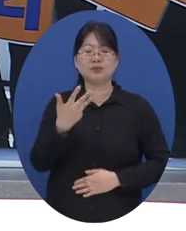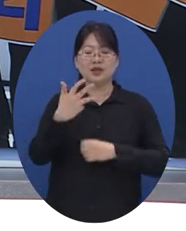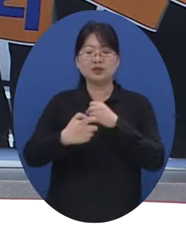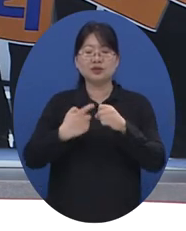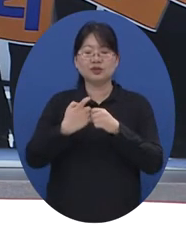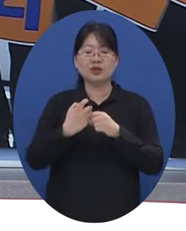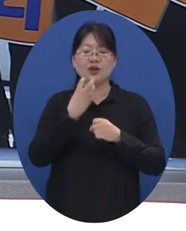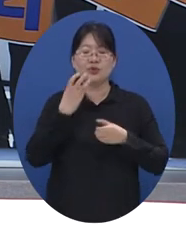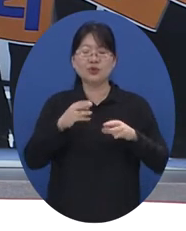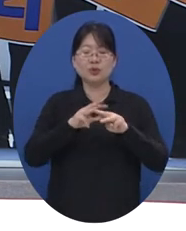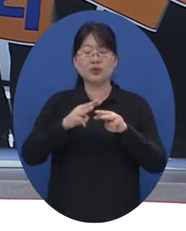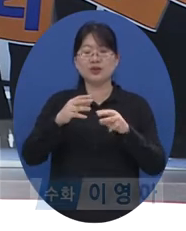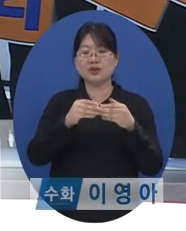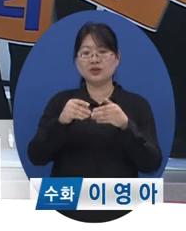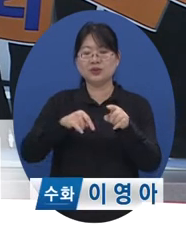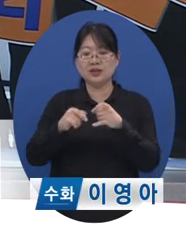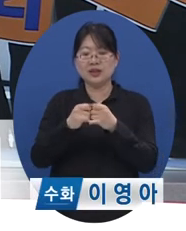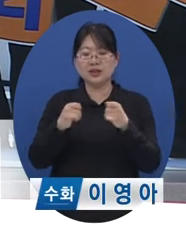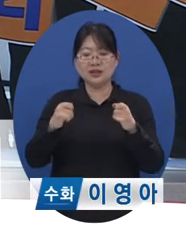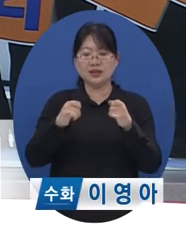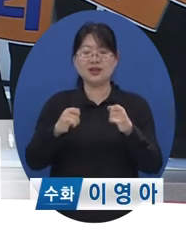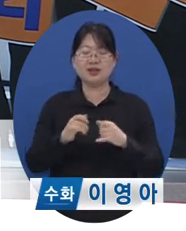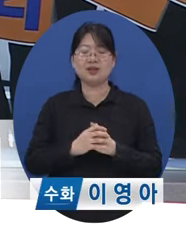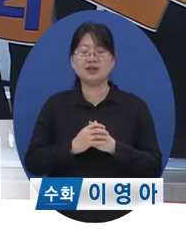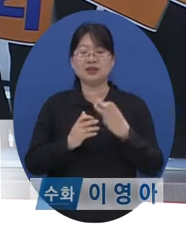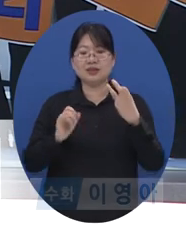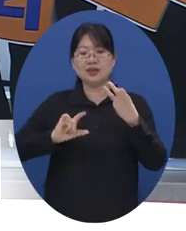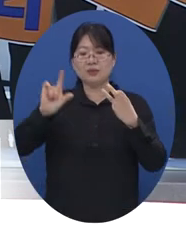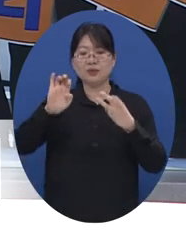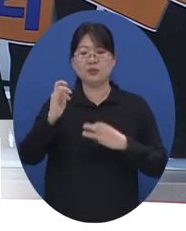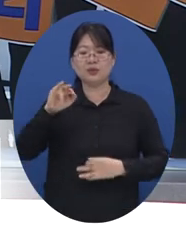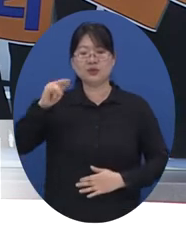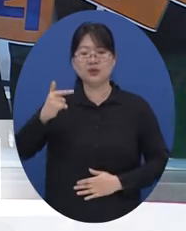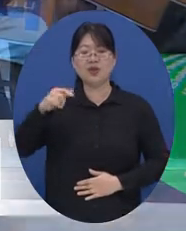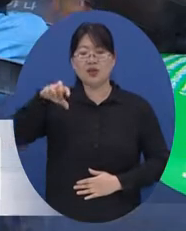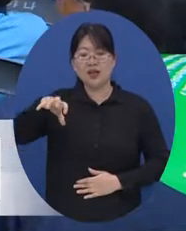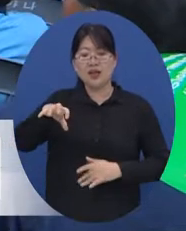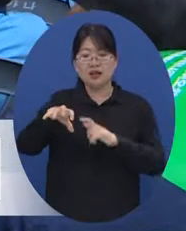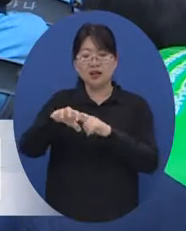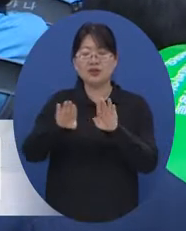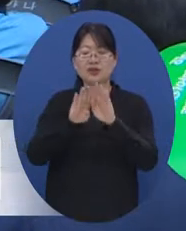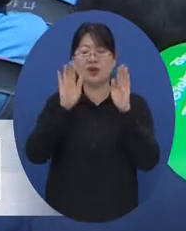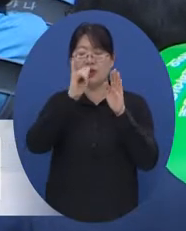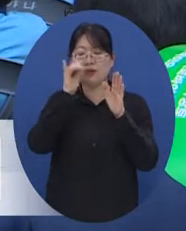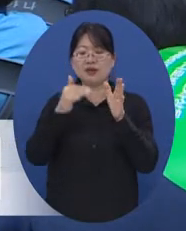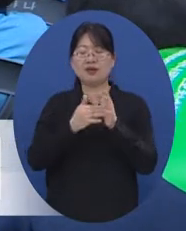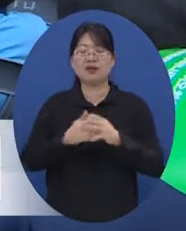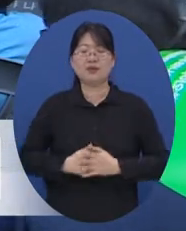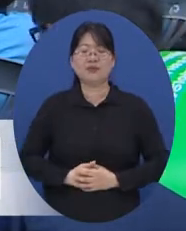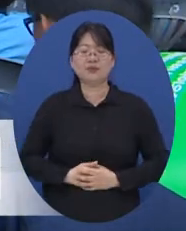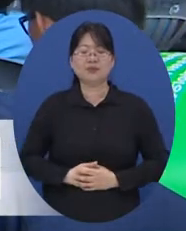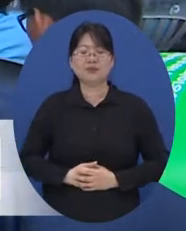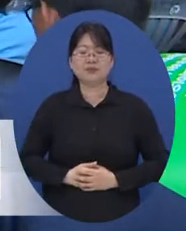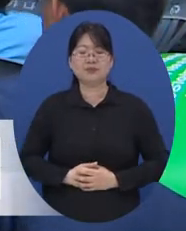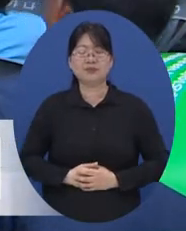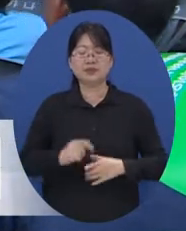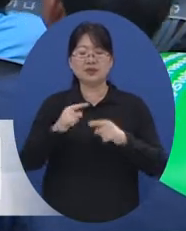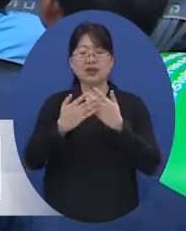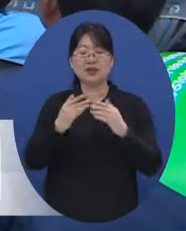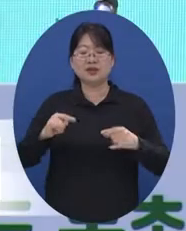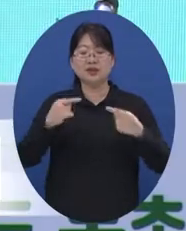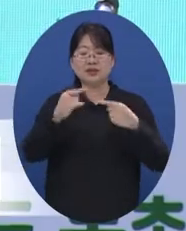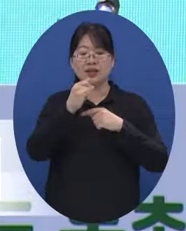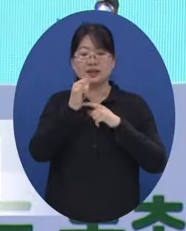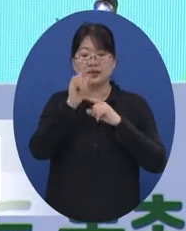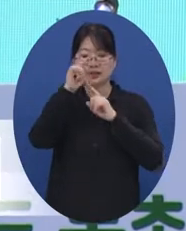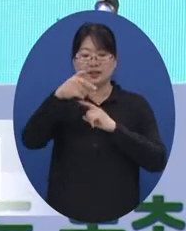제58주년 경기 농촌 지도자대회가 13일 경기도 포천 산정호수 하동 주차장에서 열렸습니다. 대회에